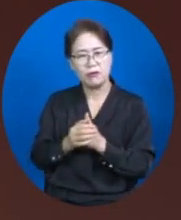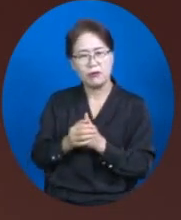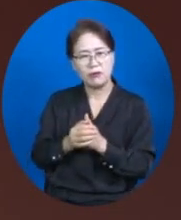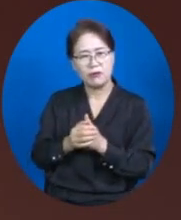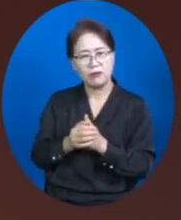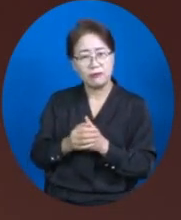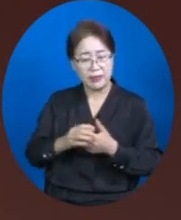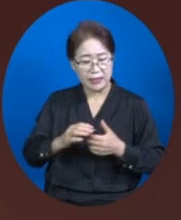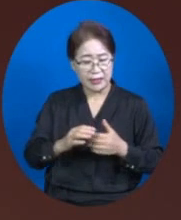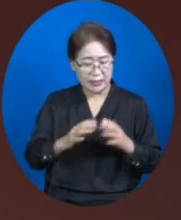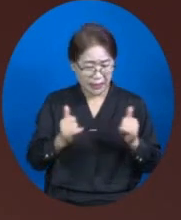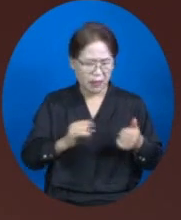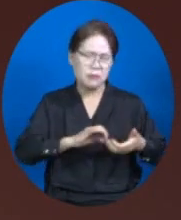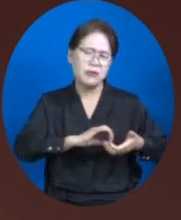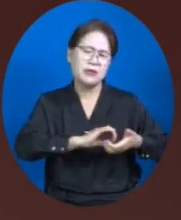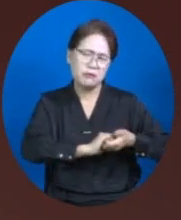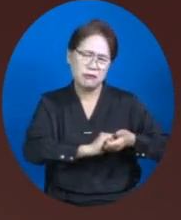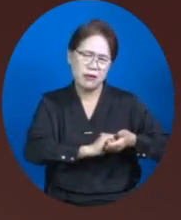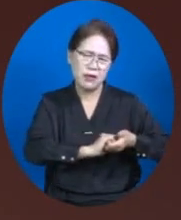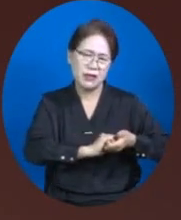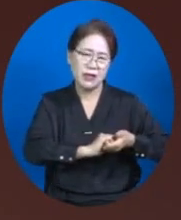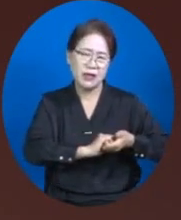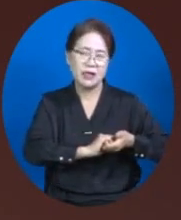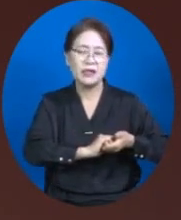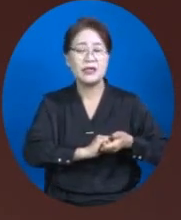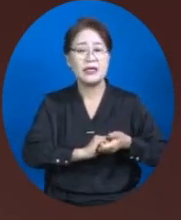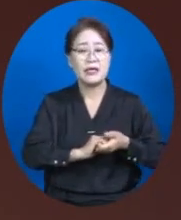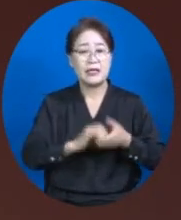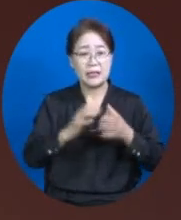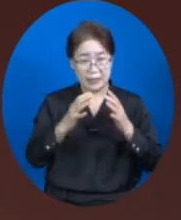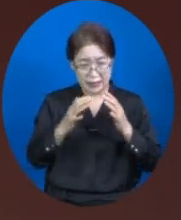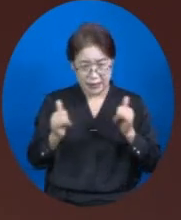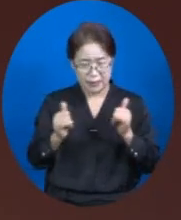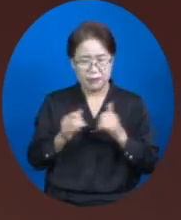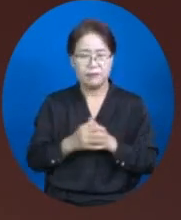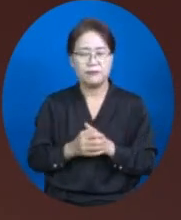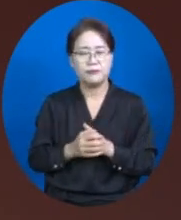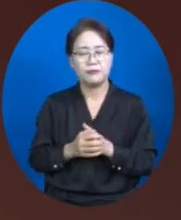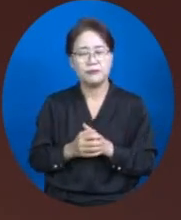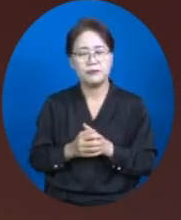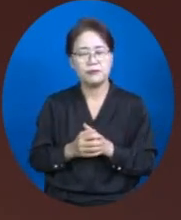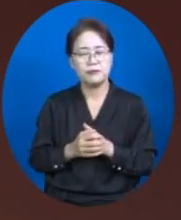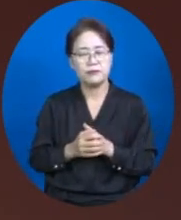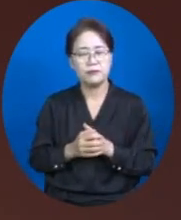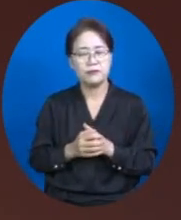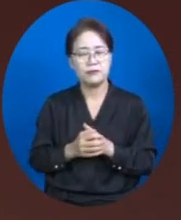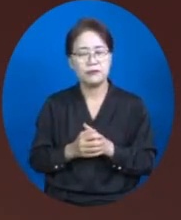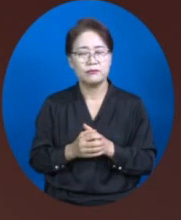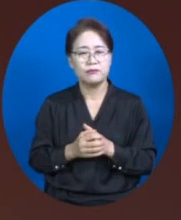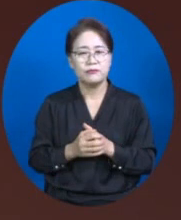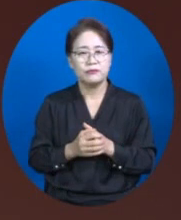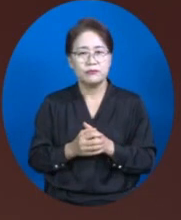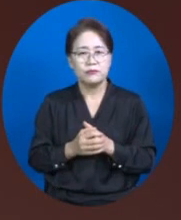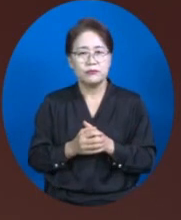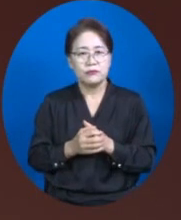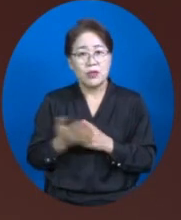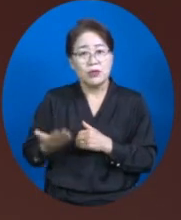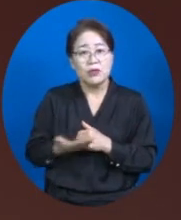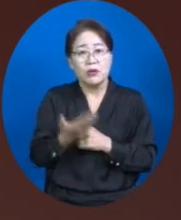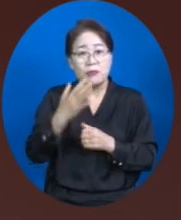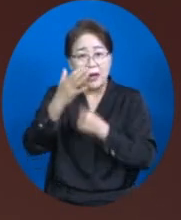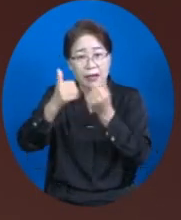영원하시지만 우리 인간은 유한한 존재라는 사실을 말하고 있어요 근데 왜이 사실이 중요할까요 여러분